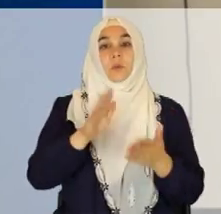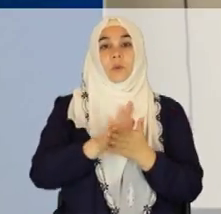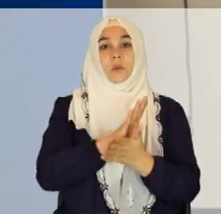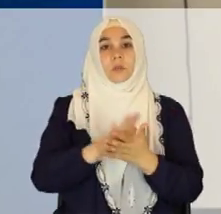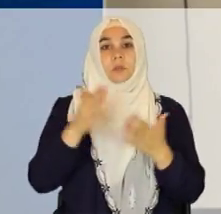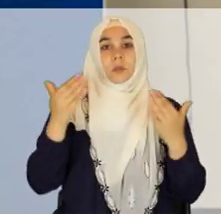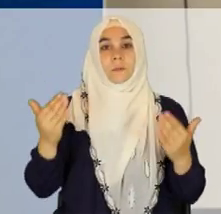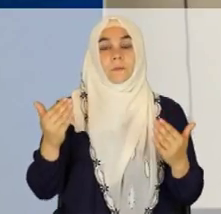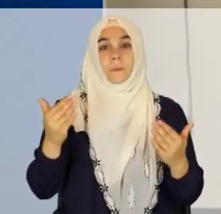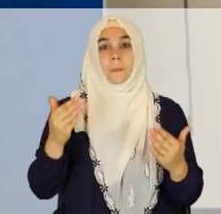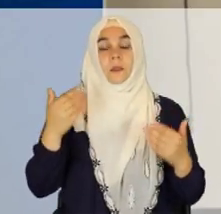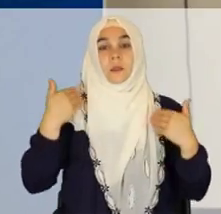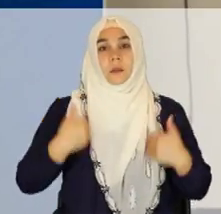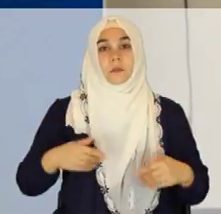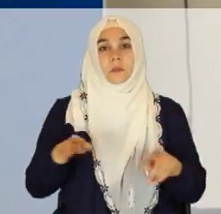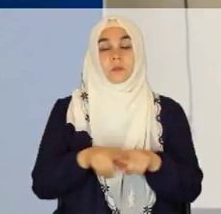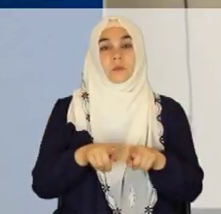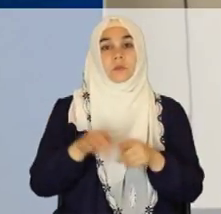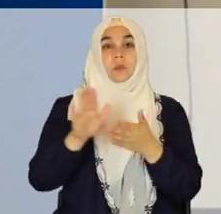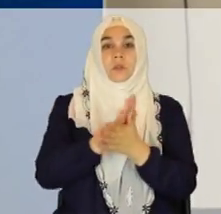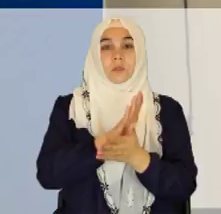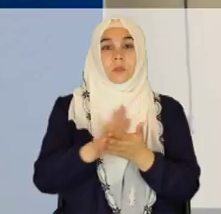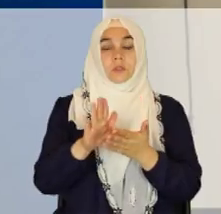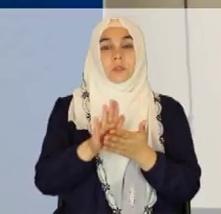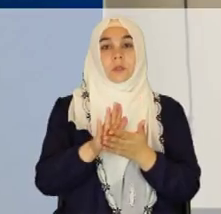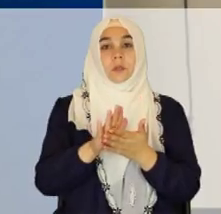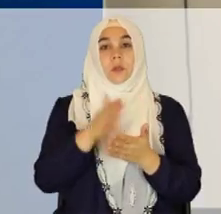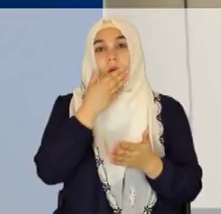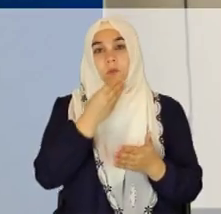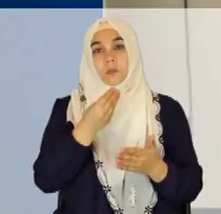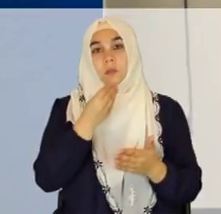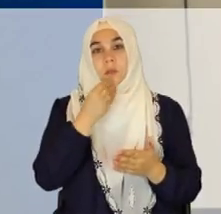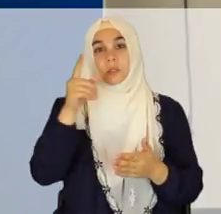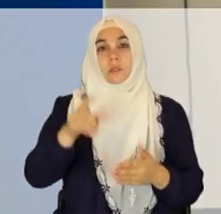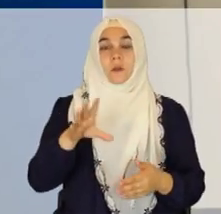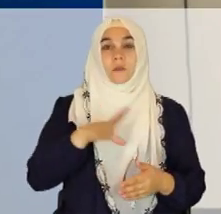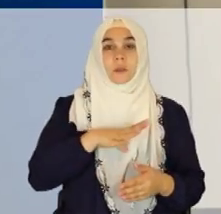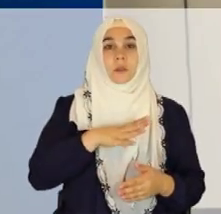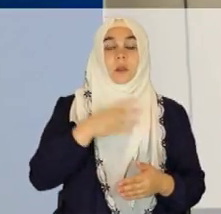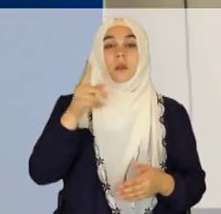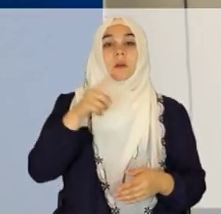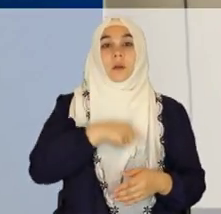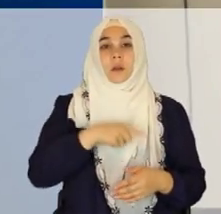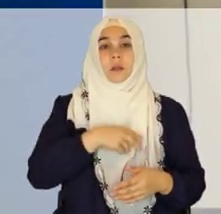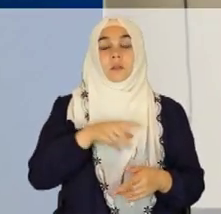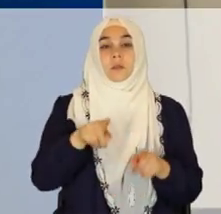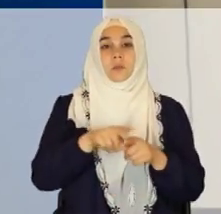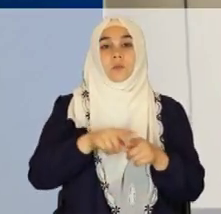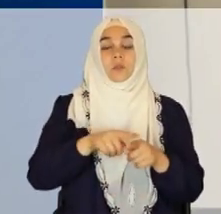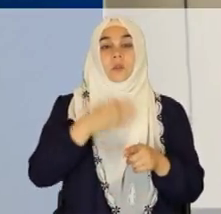poklashga, nafsini tozalashga, go'zal insoniy sifatlar bilan